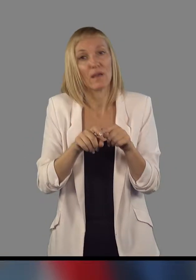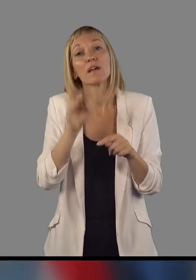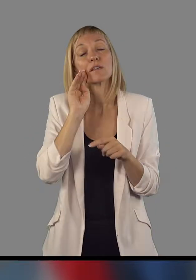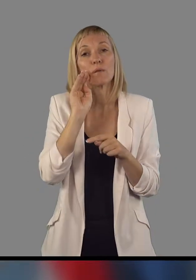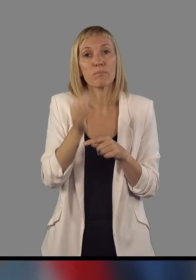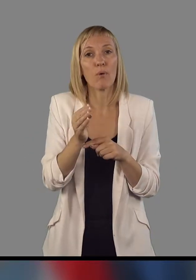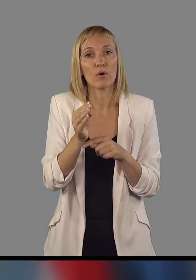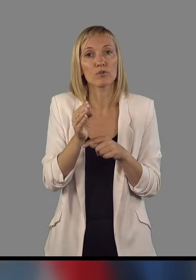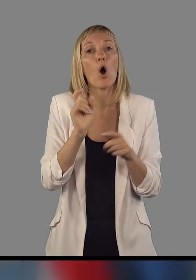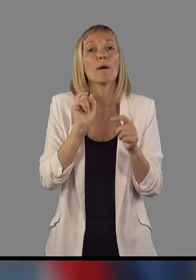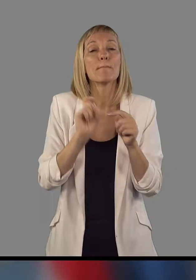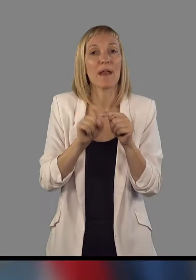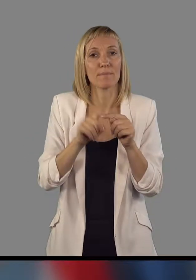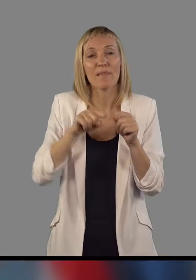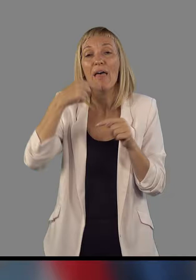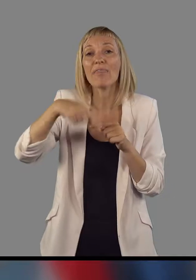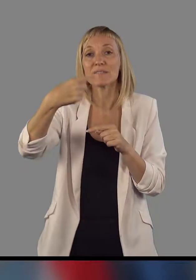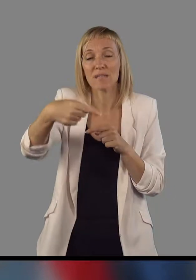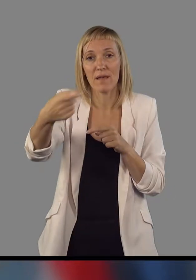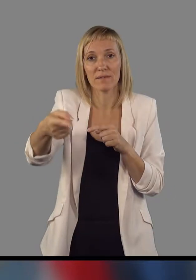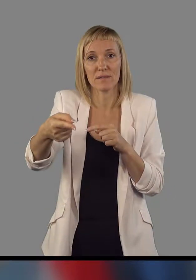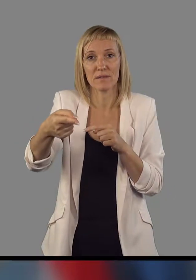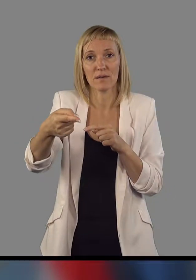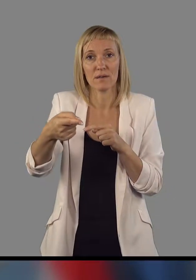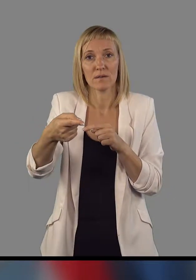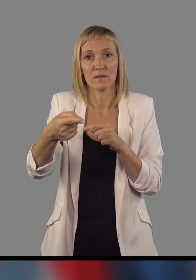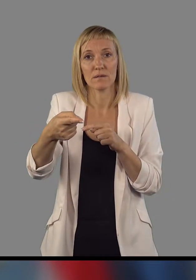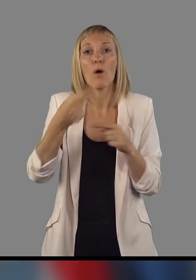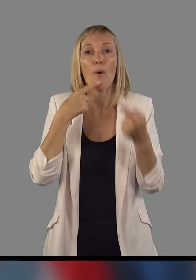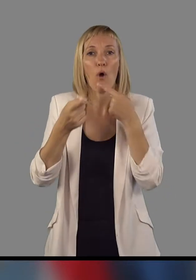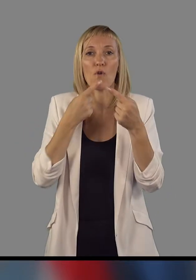elementi, ki bodo predmet naslednjih